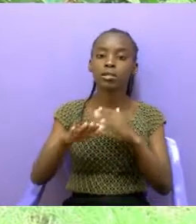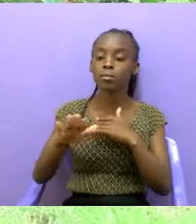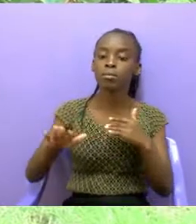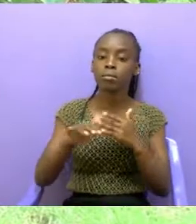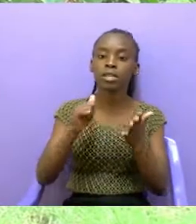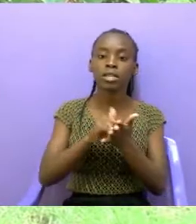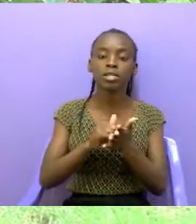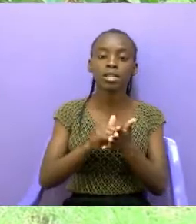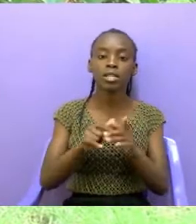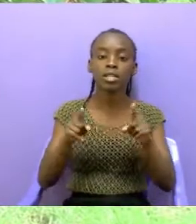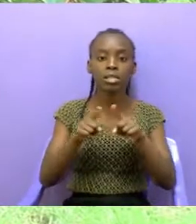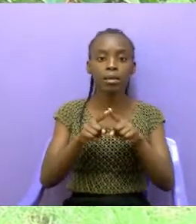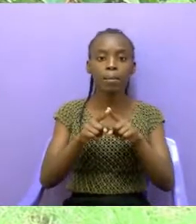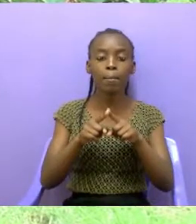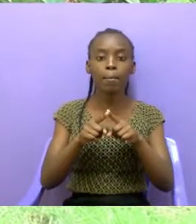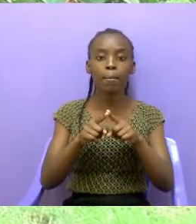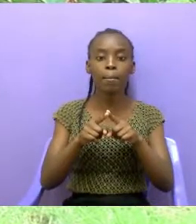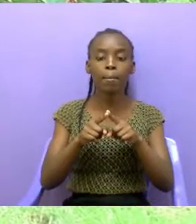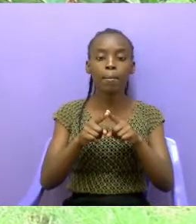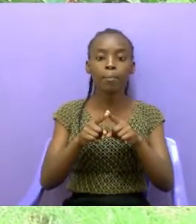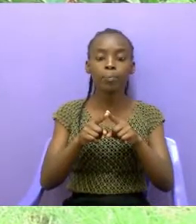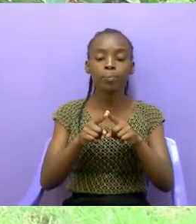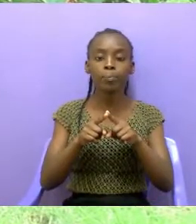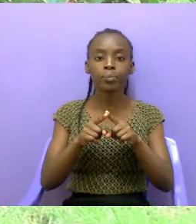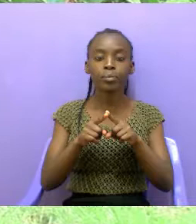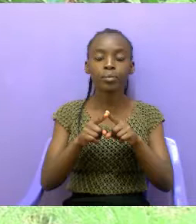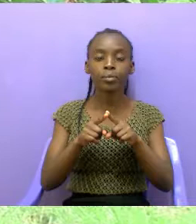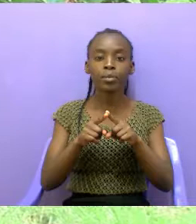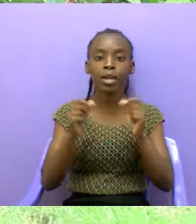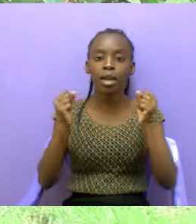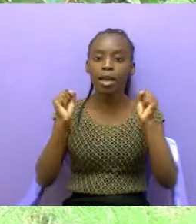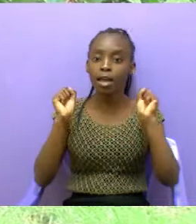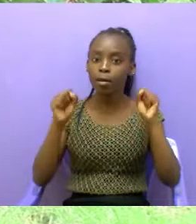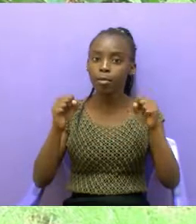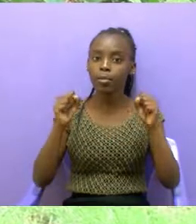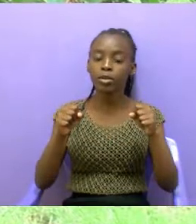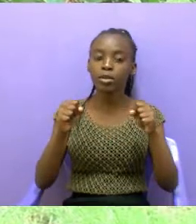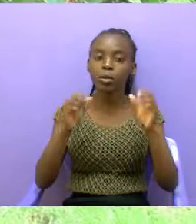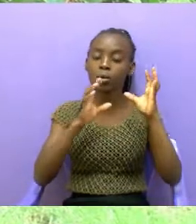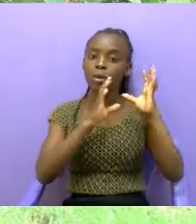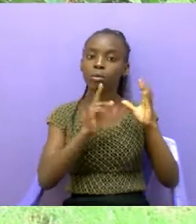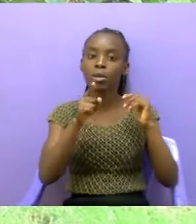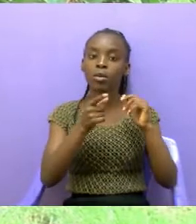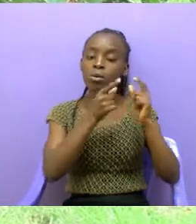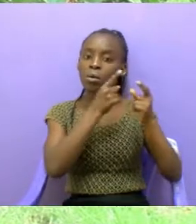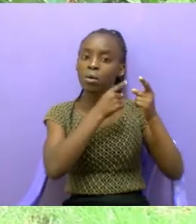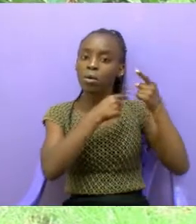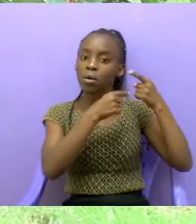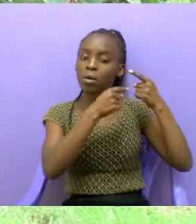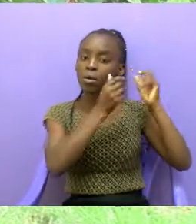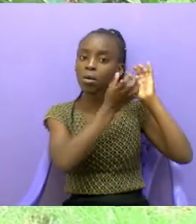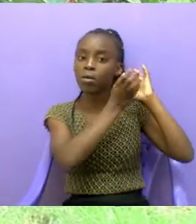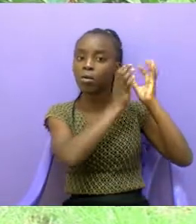kukubeba ya kwamba hautachanganyikiwa. Na Mungu atakuwa mwenye